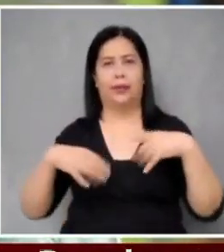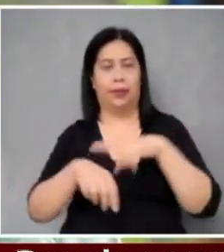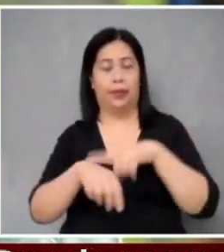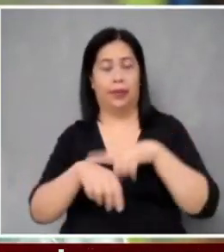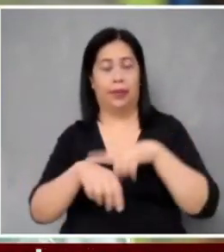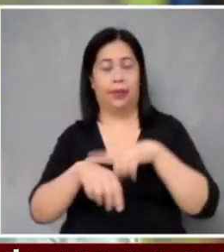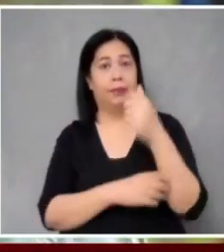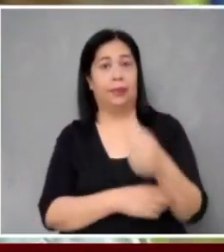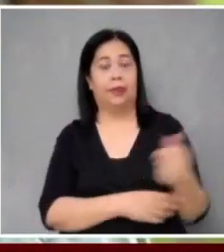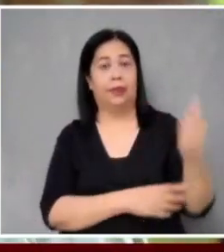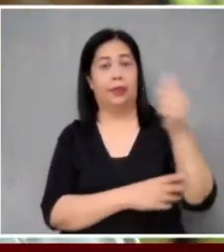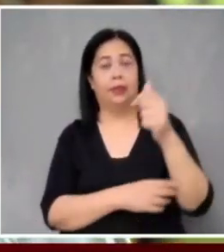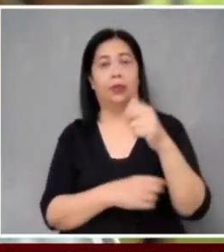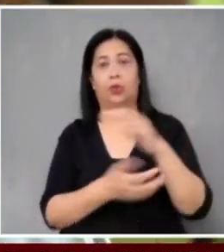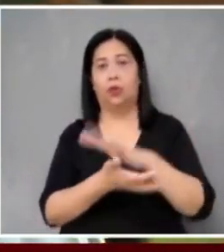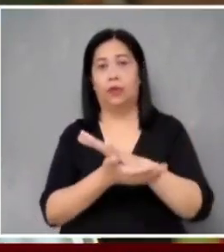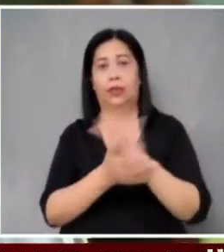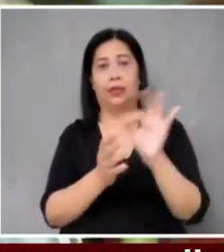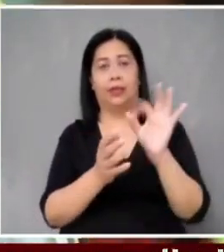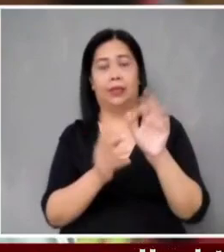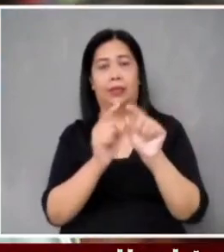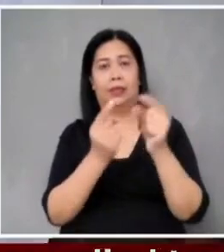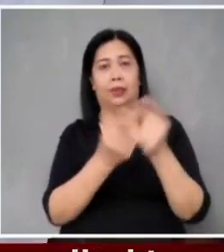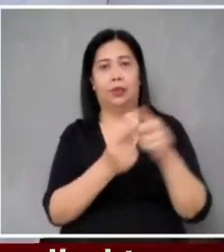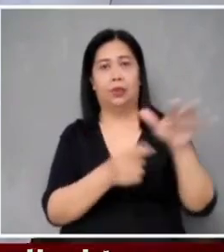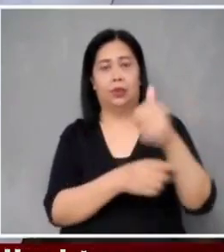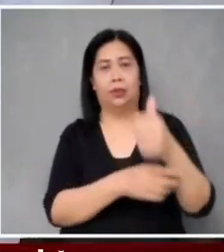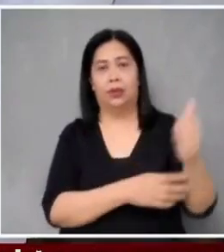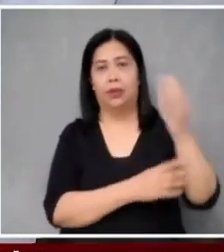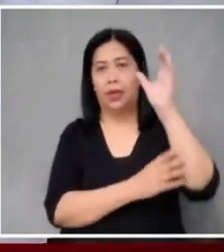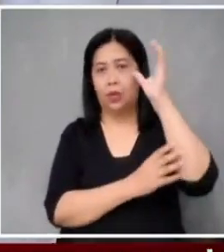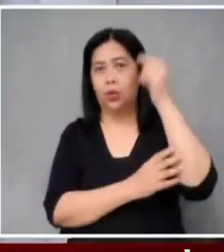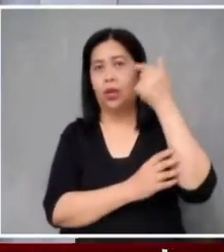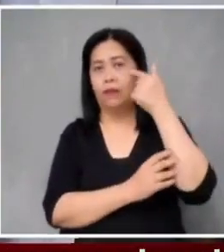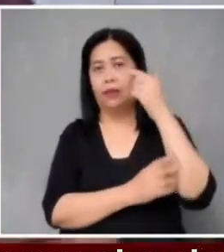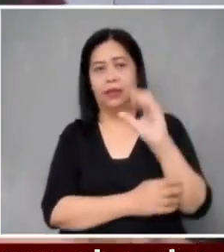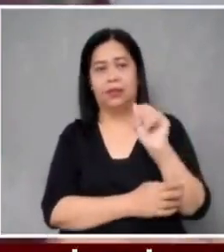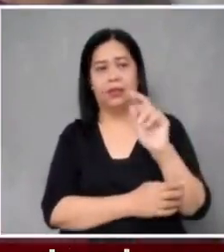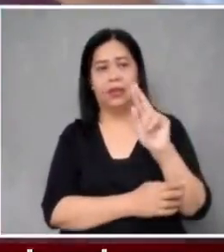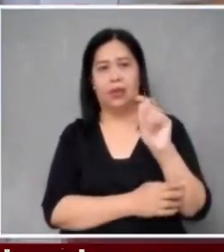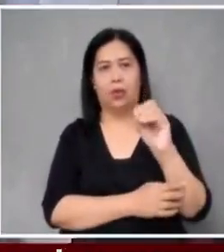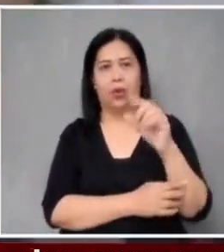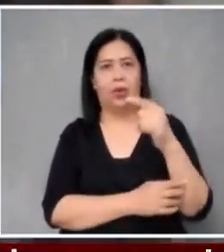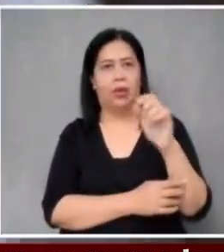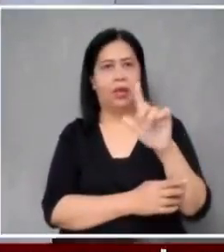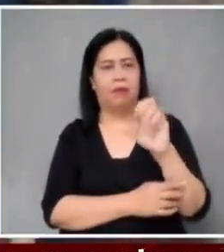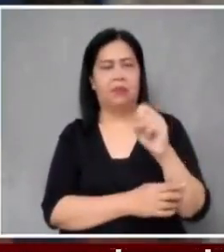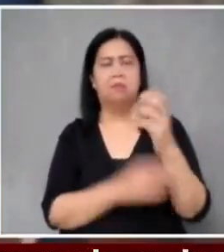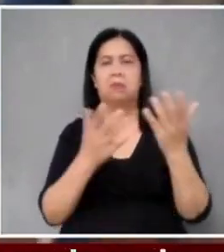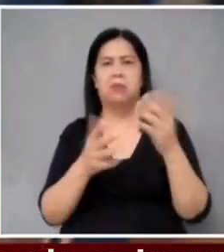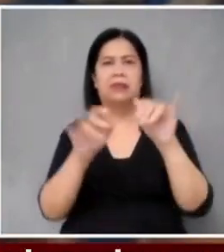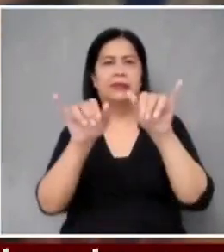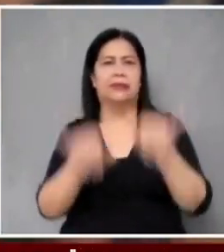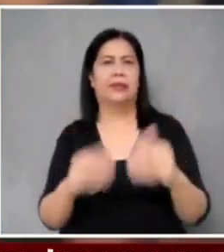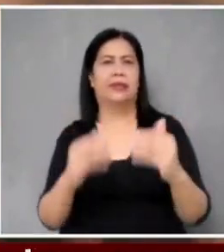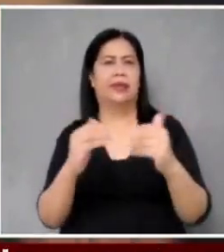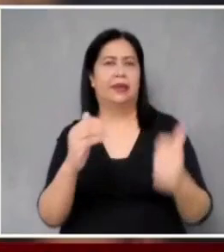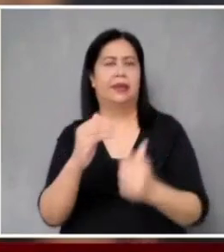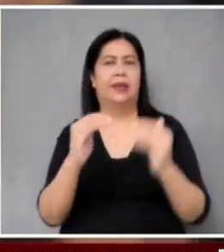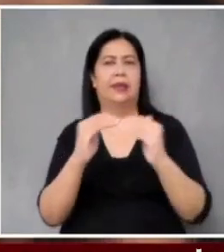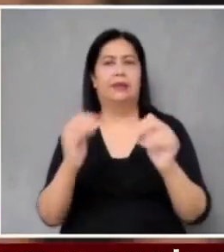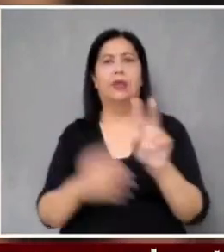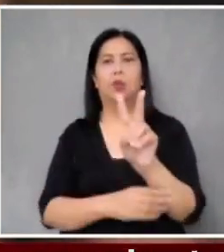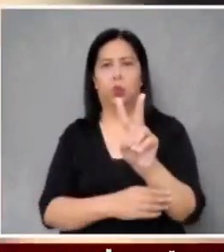Task Force on COVID-19 Chief Implementer Carlito Galvez, malaki ang posibilidad na panatilihin pa rin sa ilalim ng Alert Level 2 ang